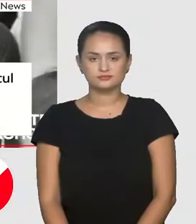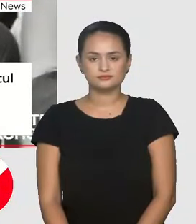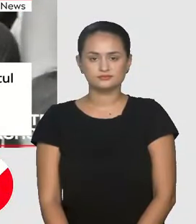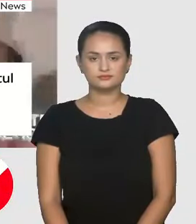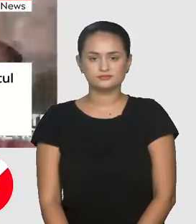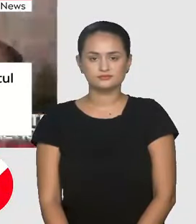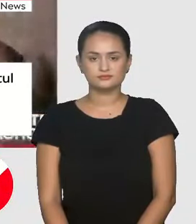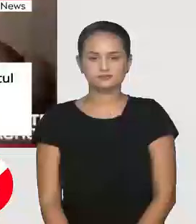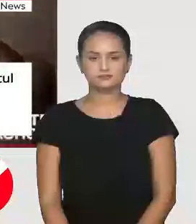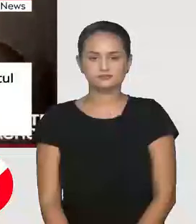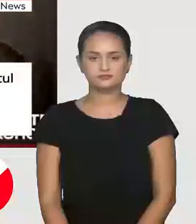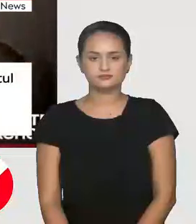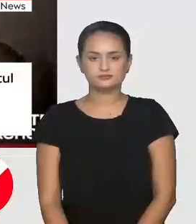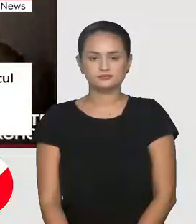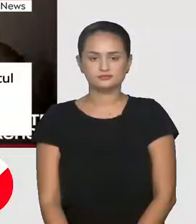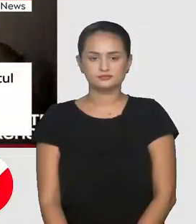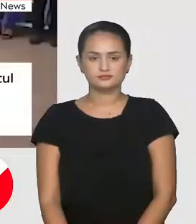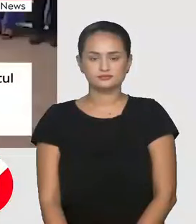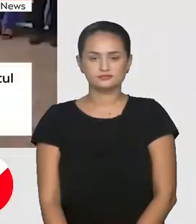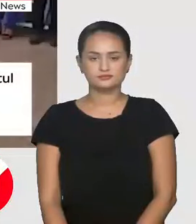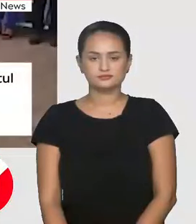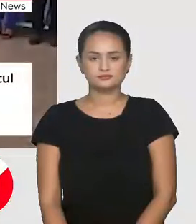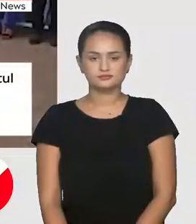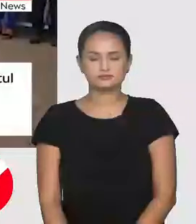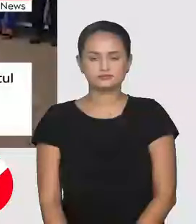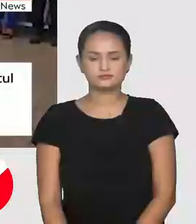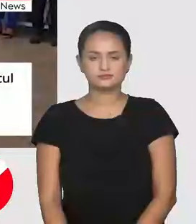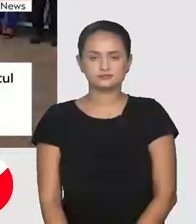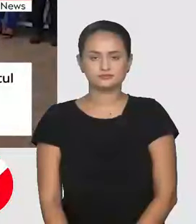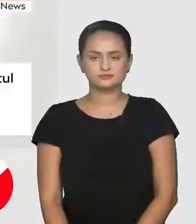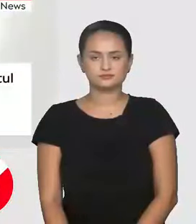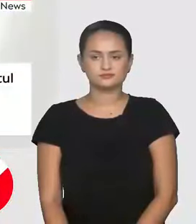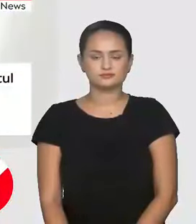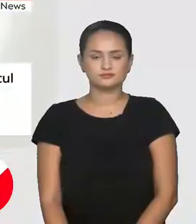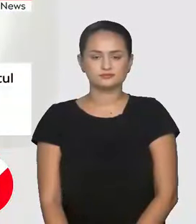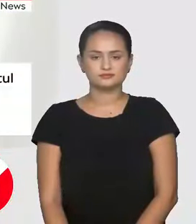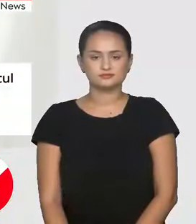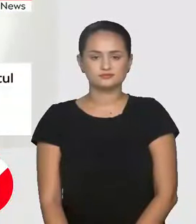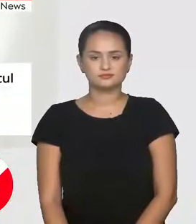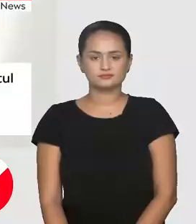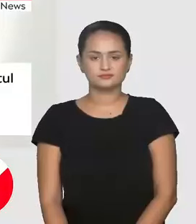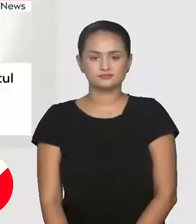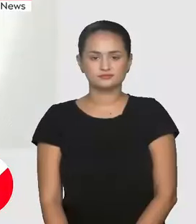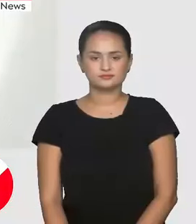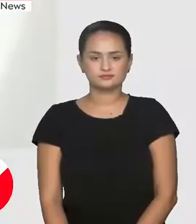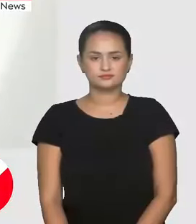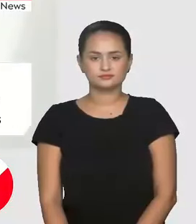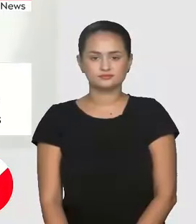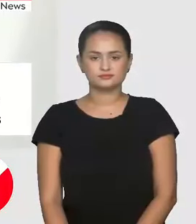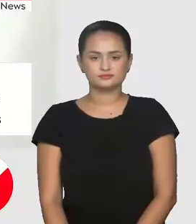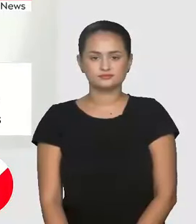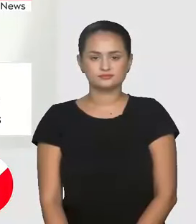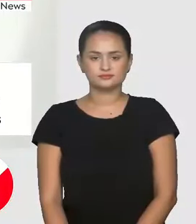autor recenți ca Alice Zeliter. Cum gestionează funcția de primă doamnă, care știm că în Franța nu este foarte